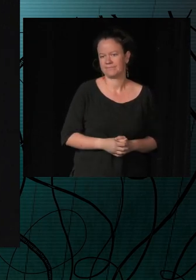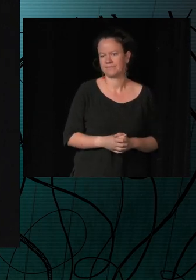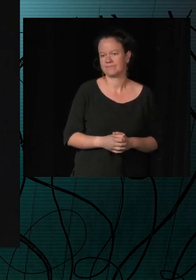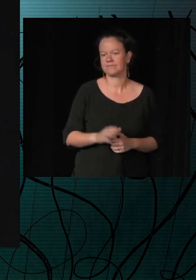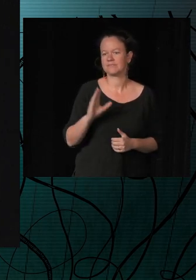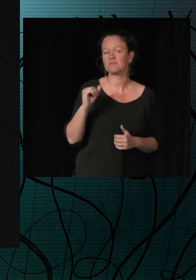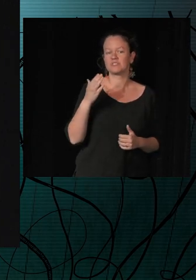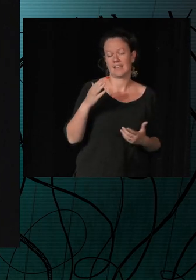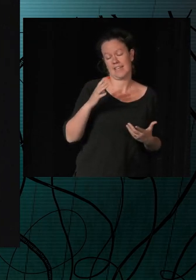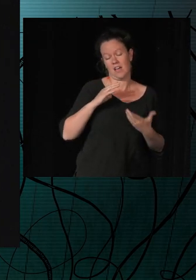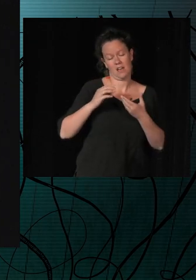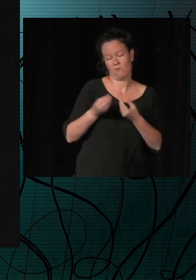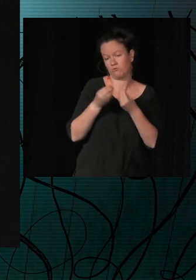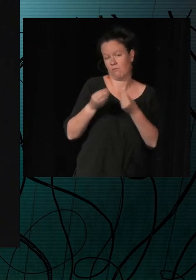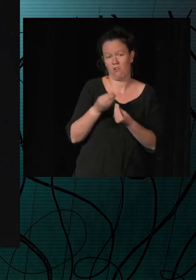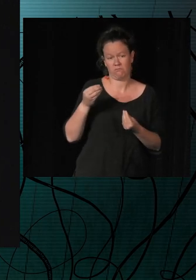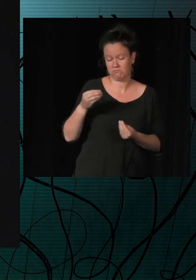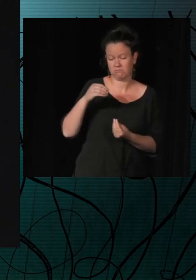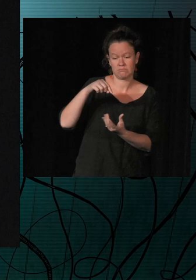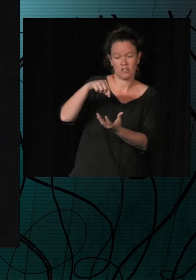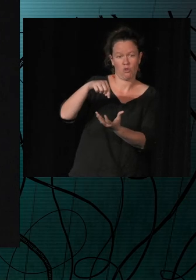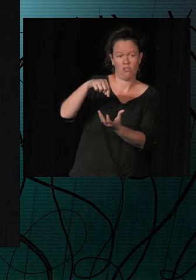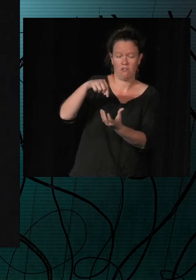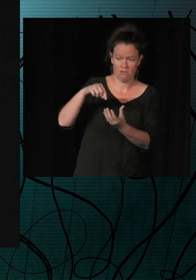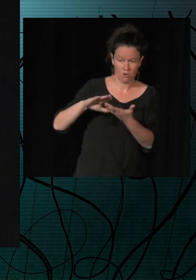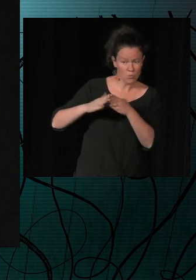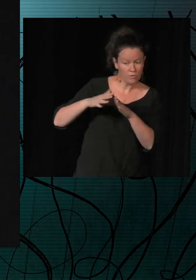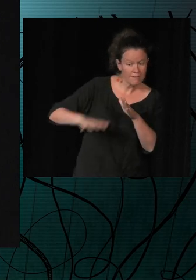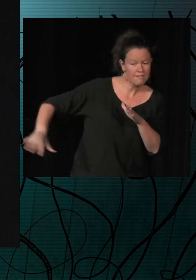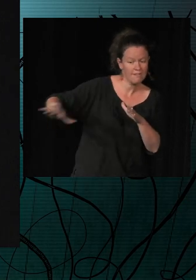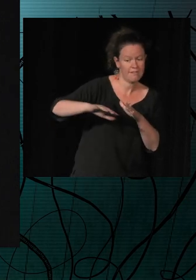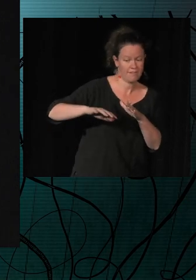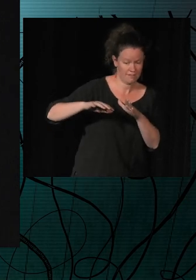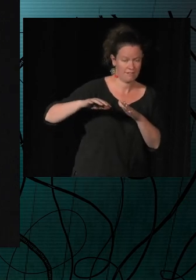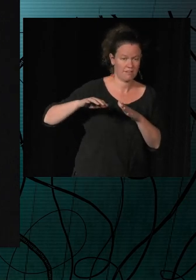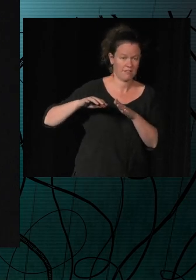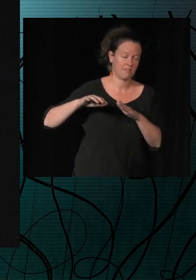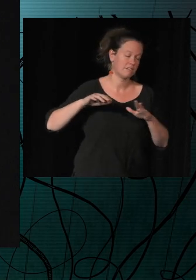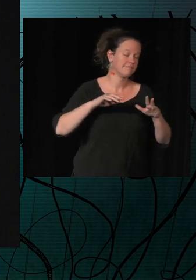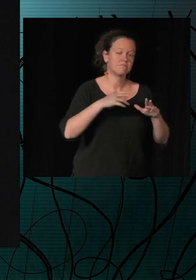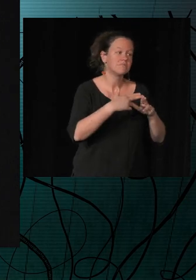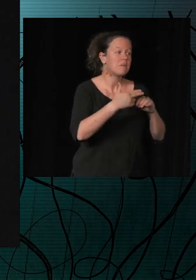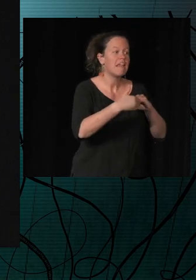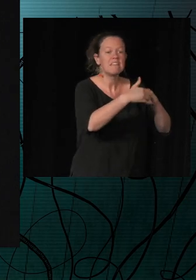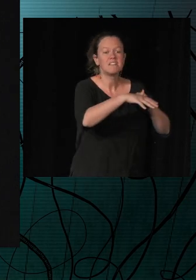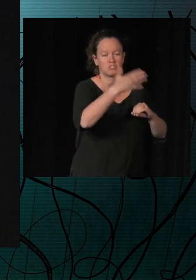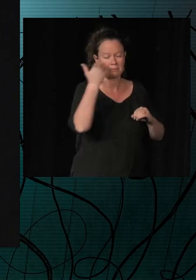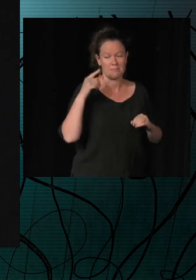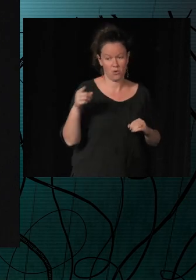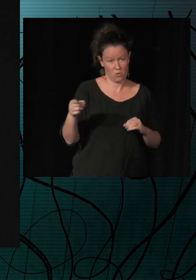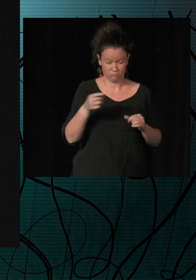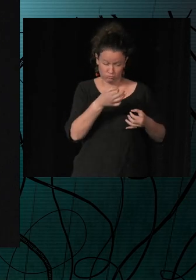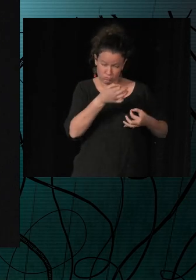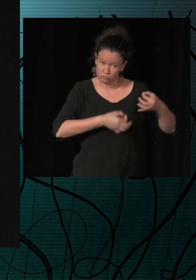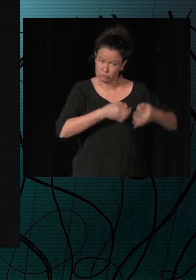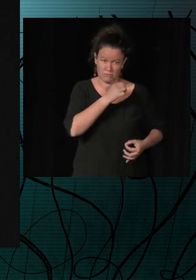détestable là-dessus c'est qu'il vont juger en fait les personnes qui vont utiliser ces aides on peut appeler ça des aides ou autrement ces outils plutôt ces possibilités